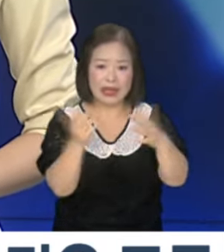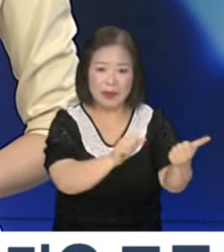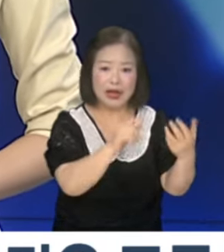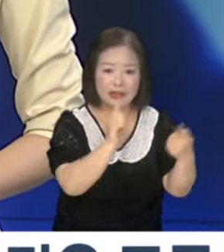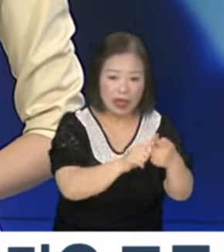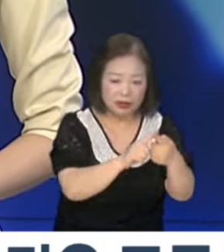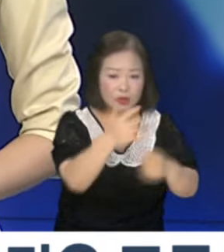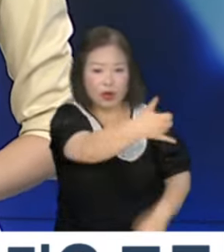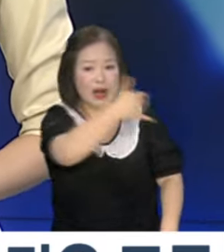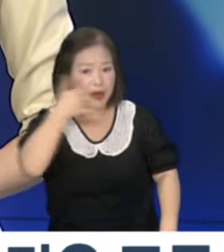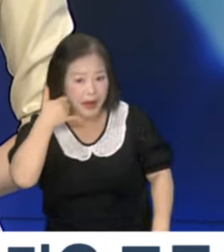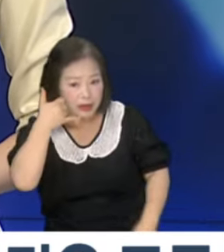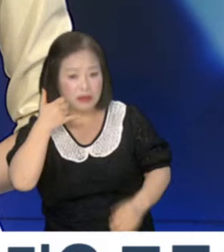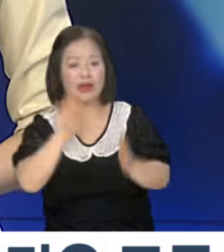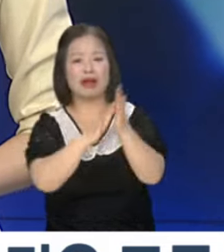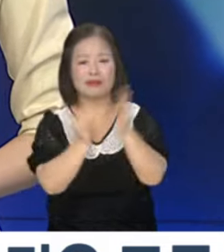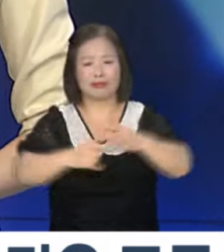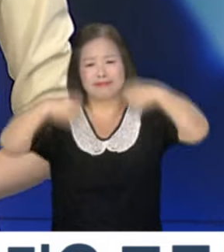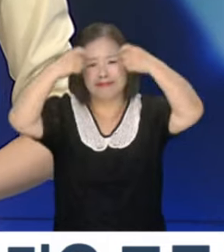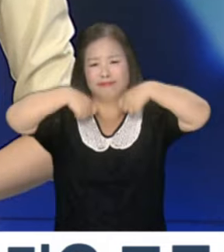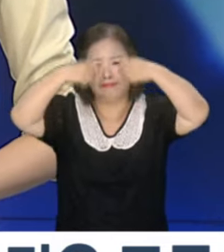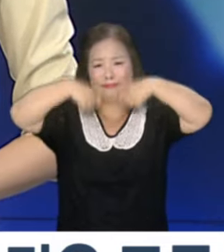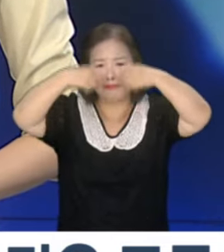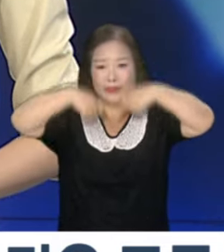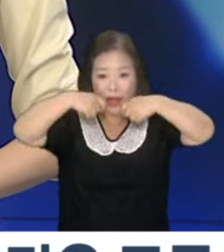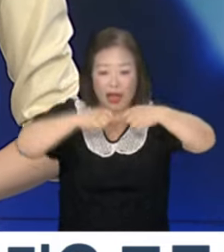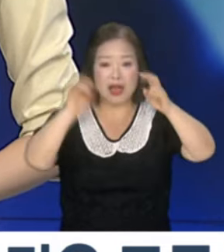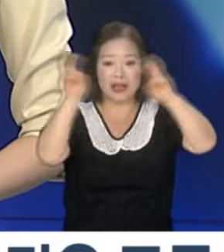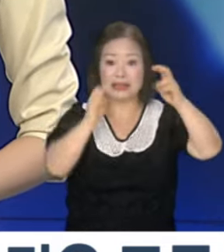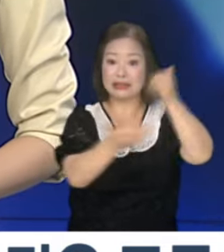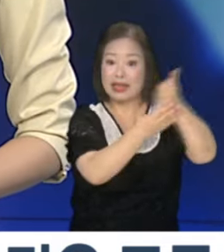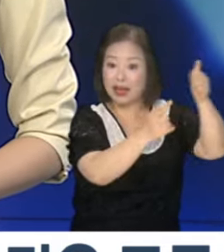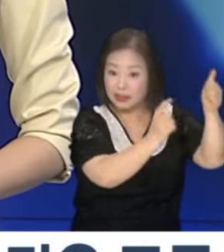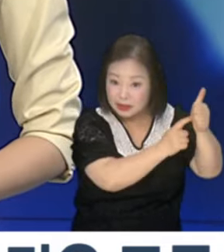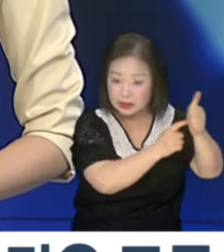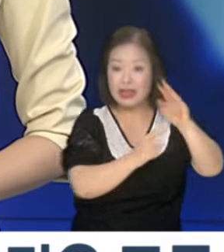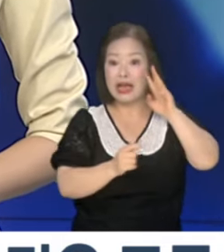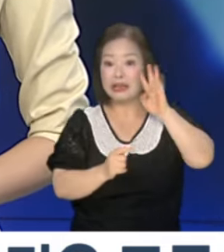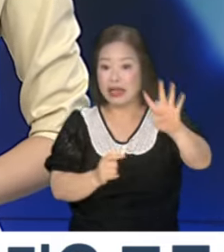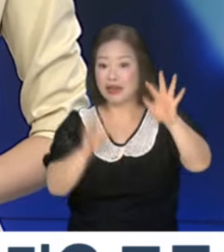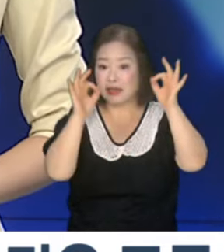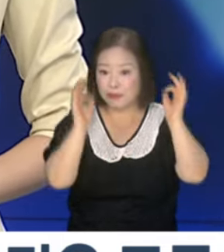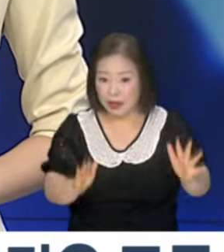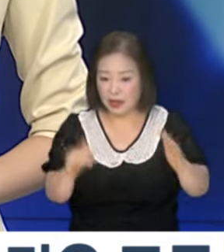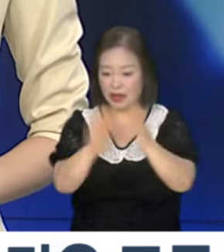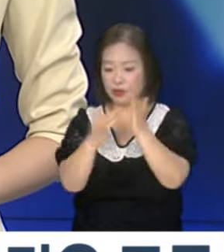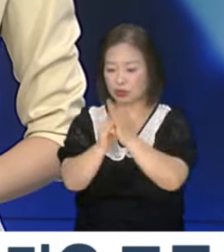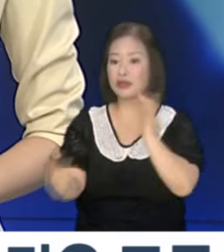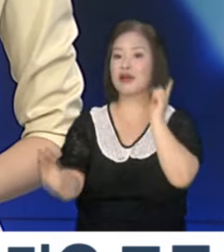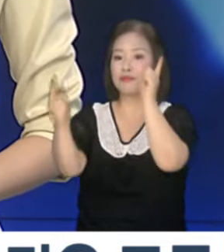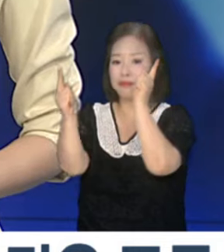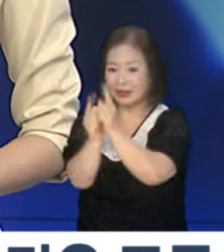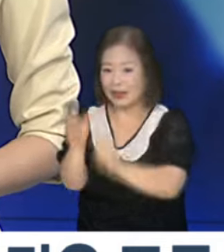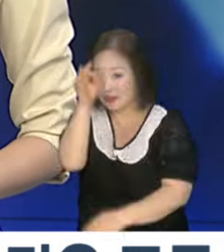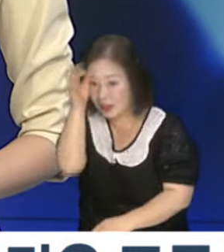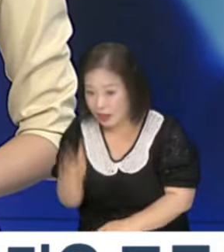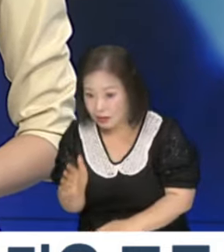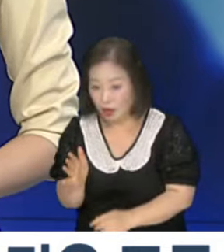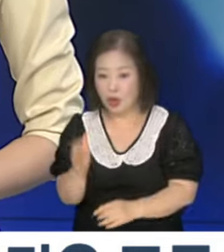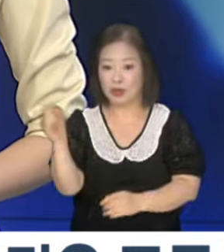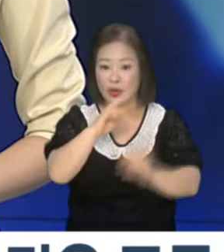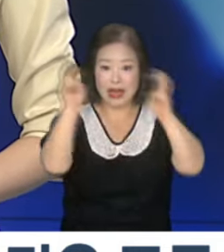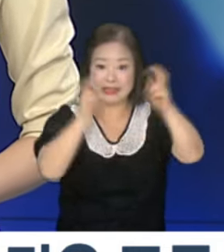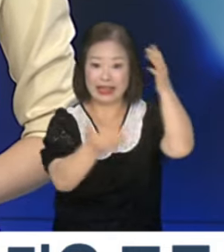참았던 눈물을 터뜨렸는데요. 업체 대표는 사고 이후 처음으로 유족들을 만나 사죄했습니다. 회사 본부장인 대표의